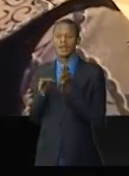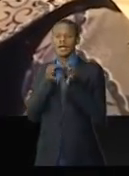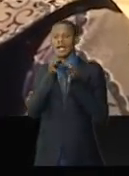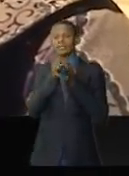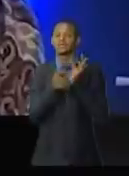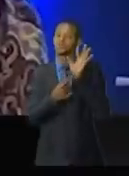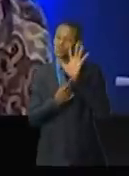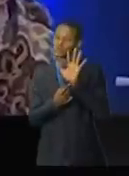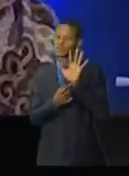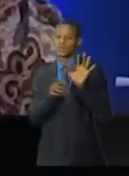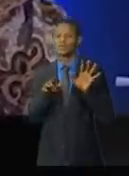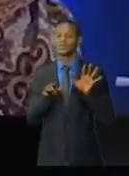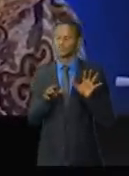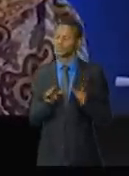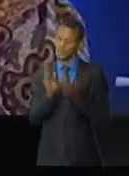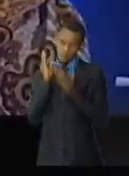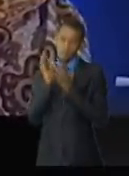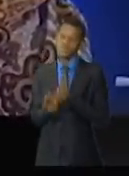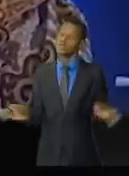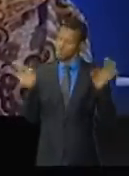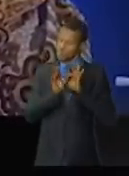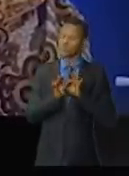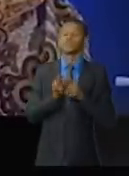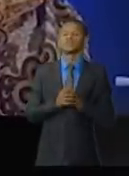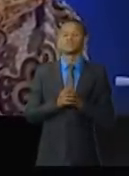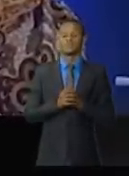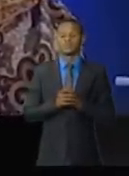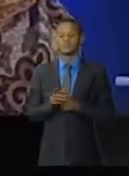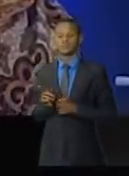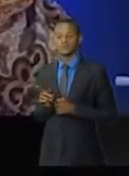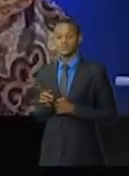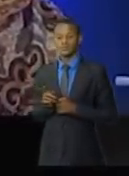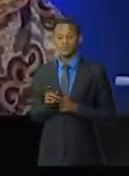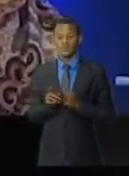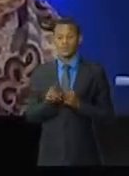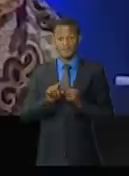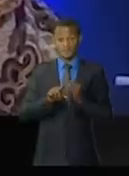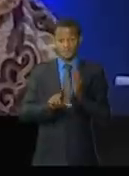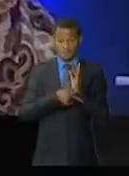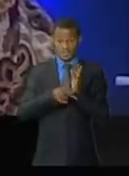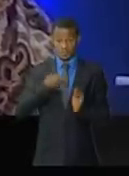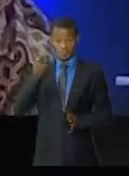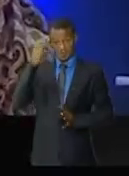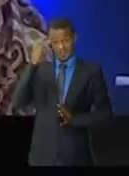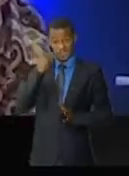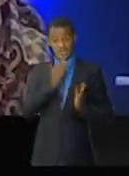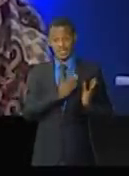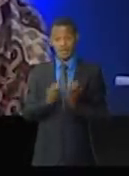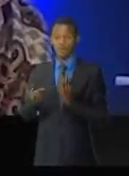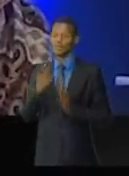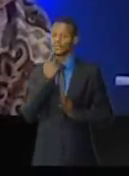La désignation en juillet 2020 des animateurs de l'autorité de régulation du secteur